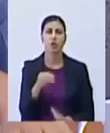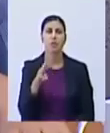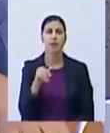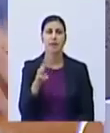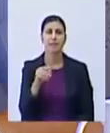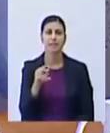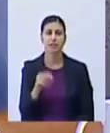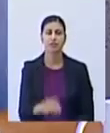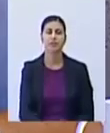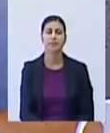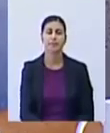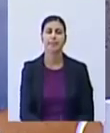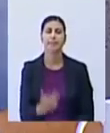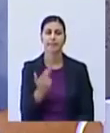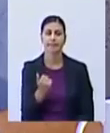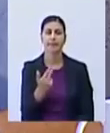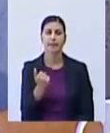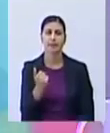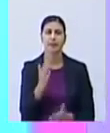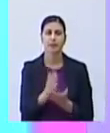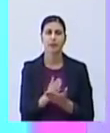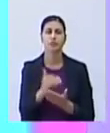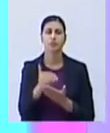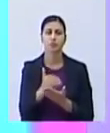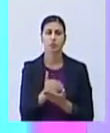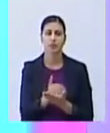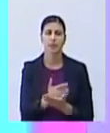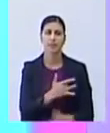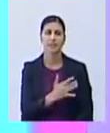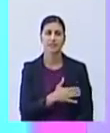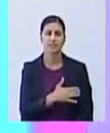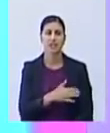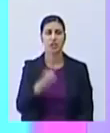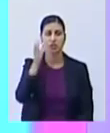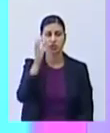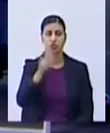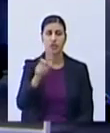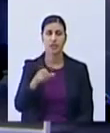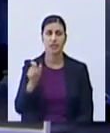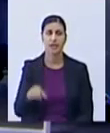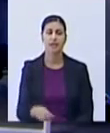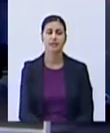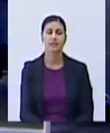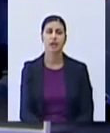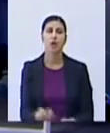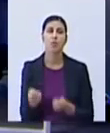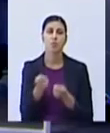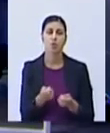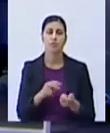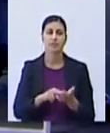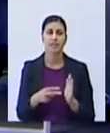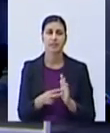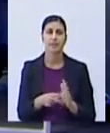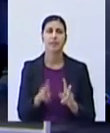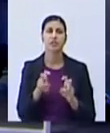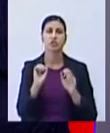მამაცაშვილის ხელთვის ფულები და გადაზარდა საფრანგეთში ოფისის ზონებში და მიიჩვისა ნიჭიერ ხალხს მოაქვს გეგმები